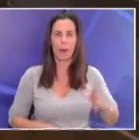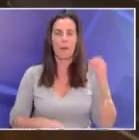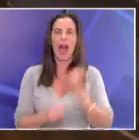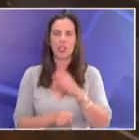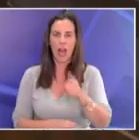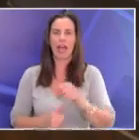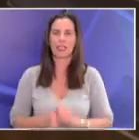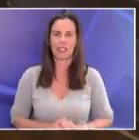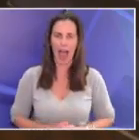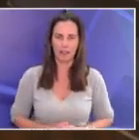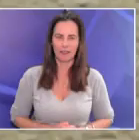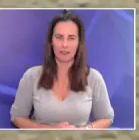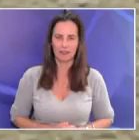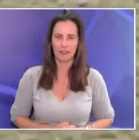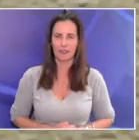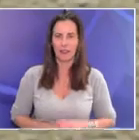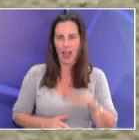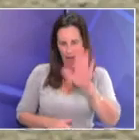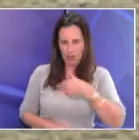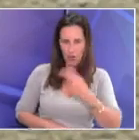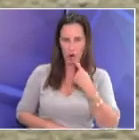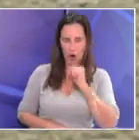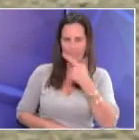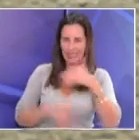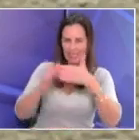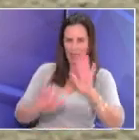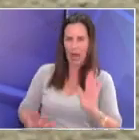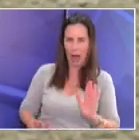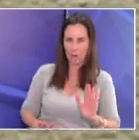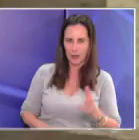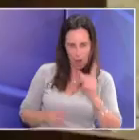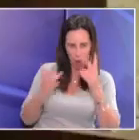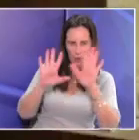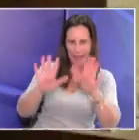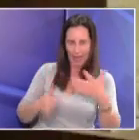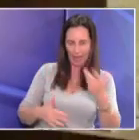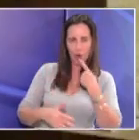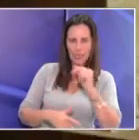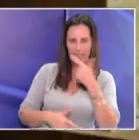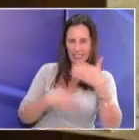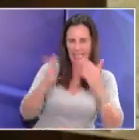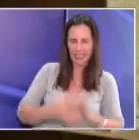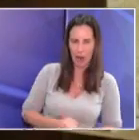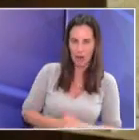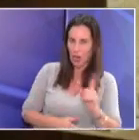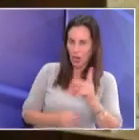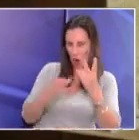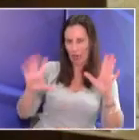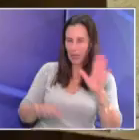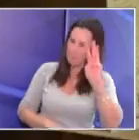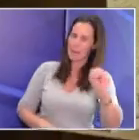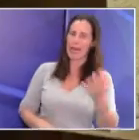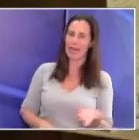מי הלכת לנגד? אני לא רוצה לדבר פה איך התקדם. לא כדאי איך התקדם. לא כדאי,